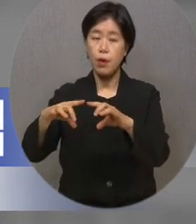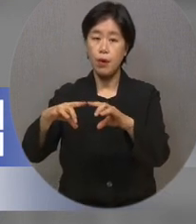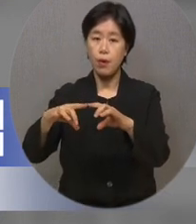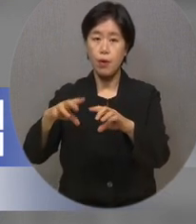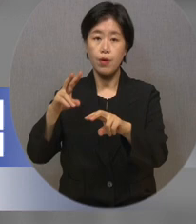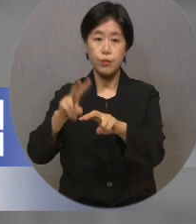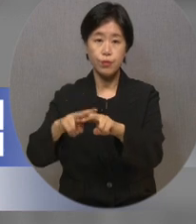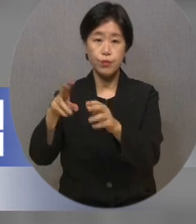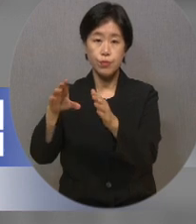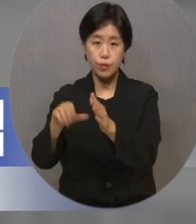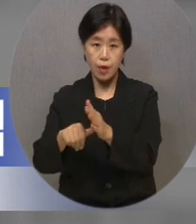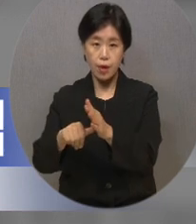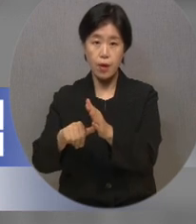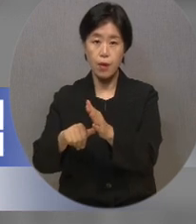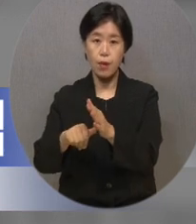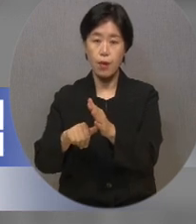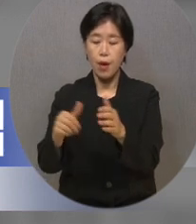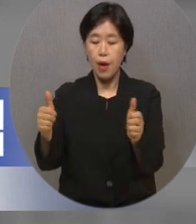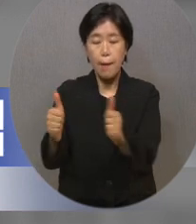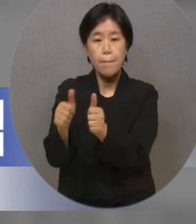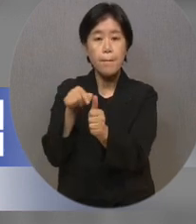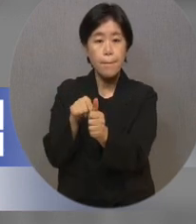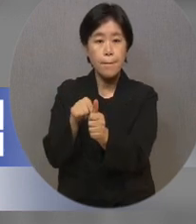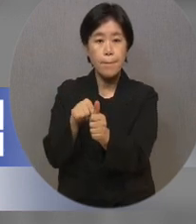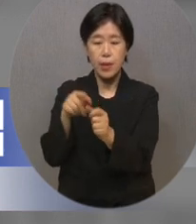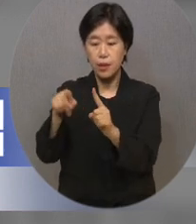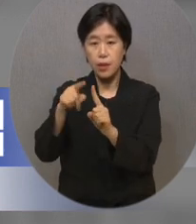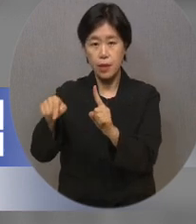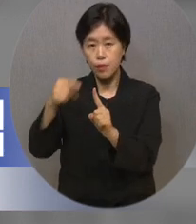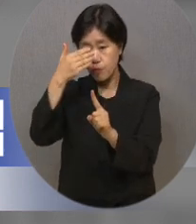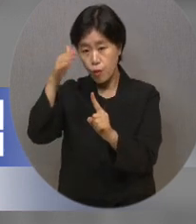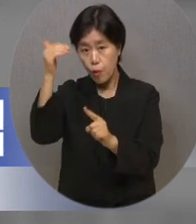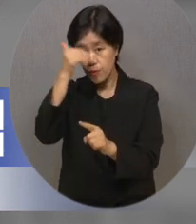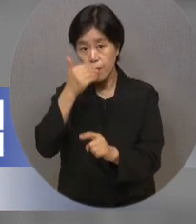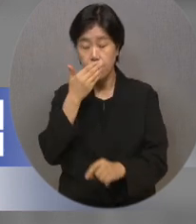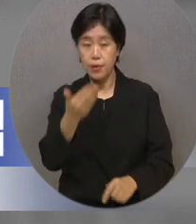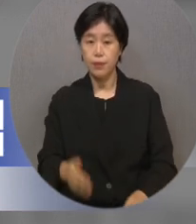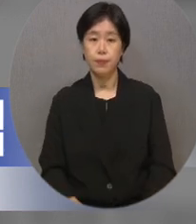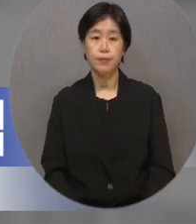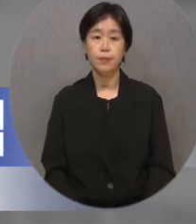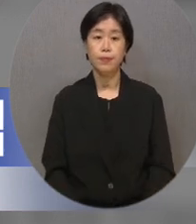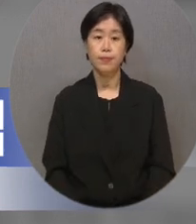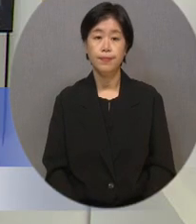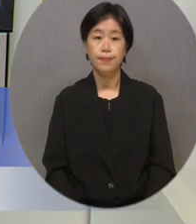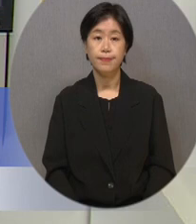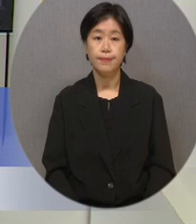가족 또는 활동지원사 1위는 무료로 관람을 할 수 있습니다